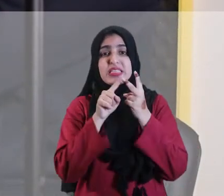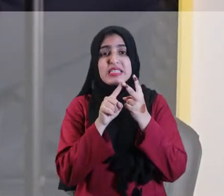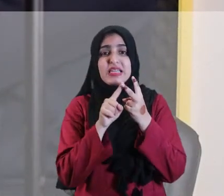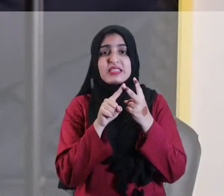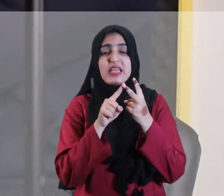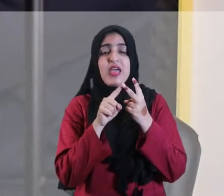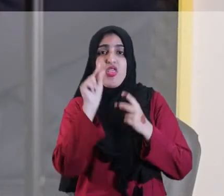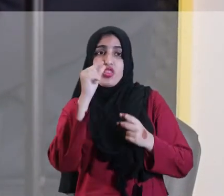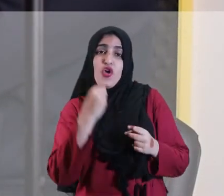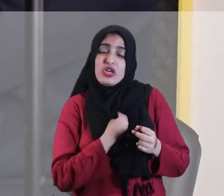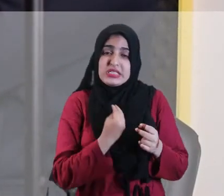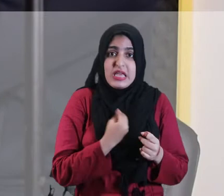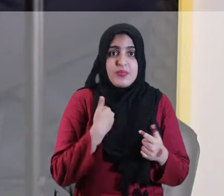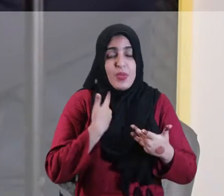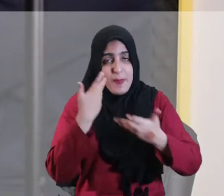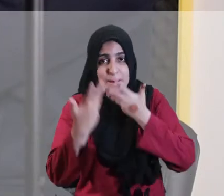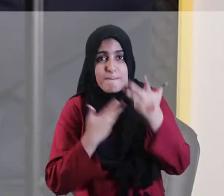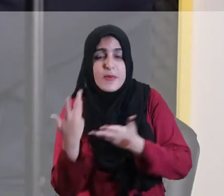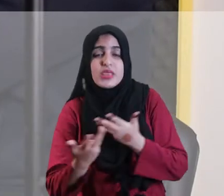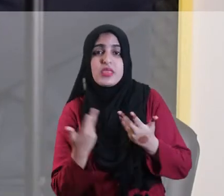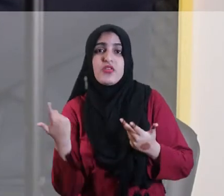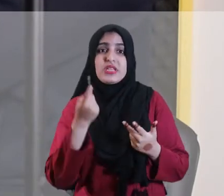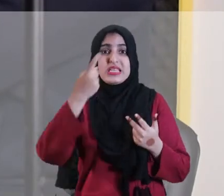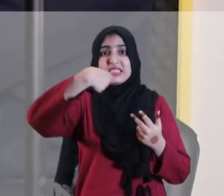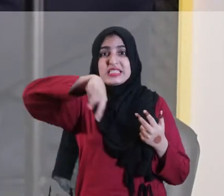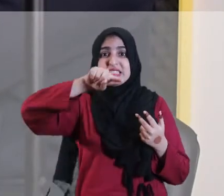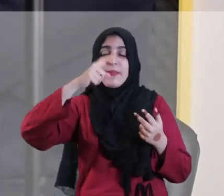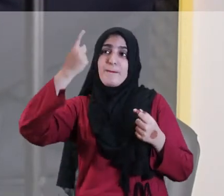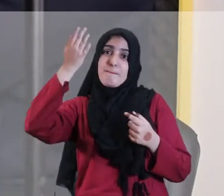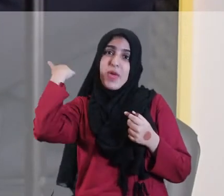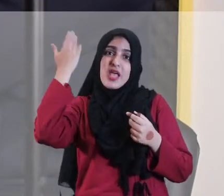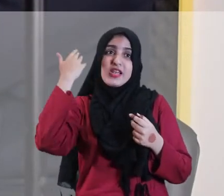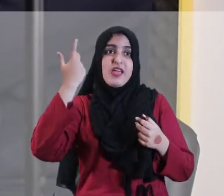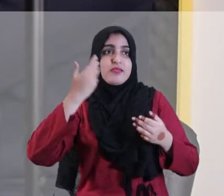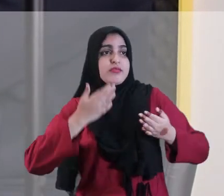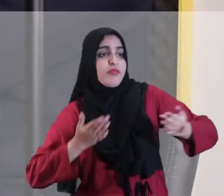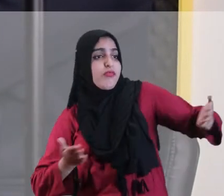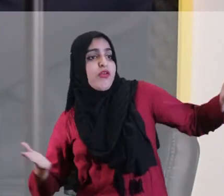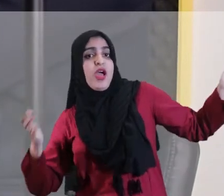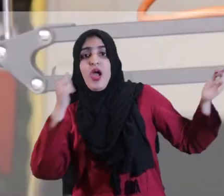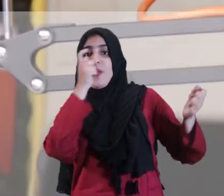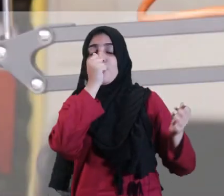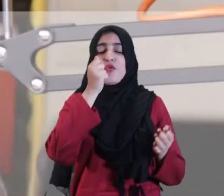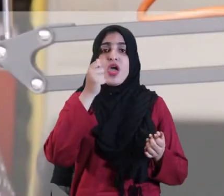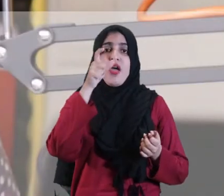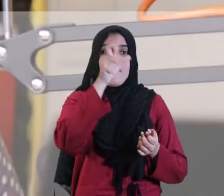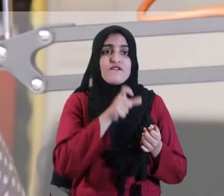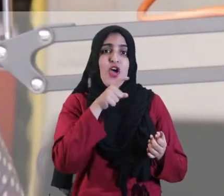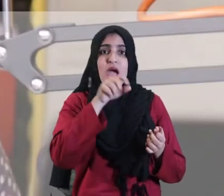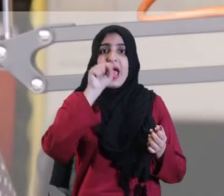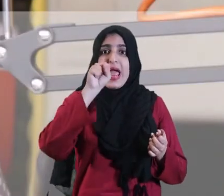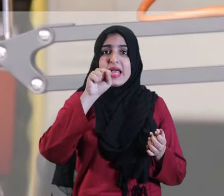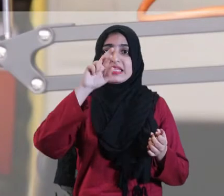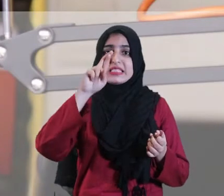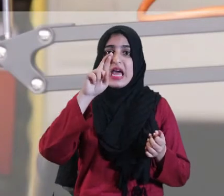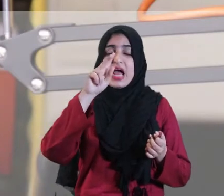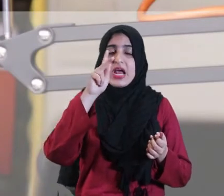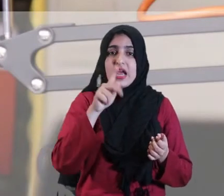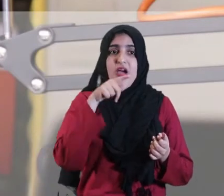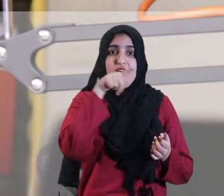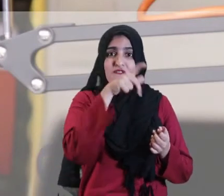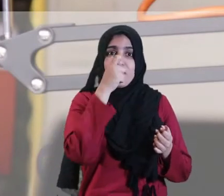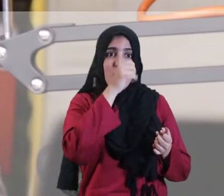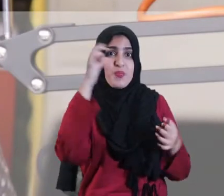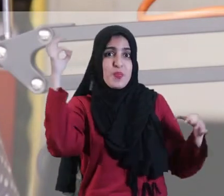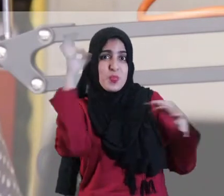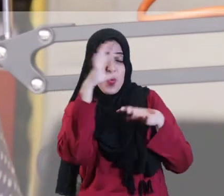जितने भी के जमाने में शाहरुख खान ने एक ठीक है ना ठीक है यह व्यक्ति तारों के साथ बेर इस दौरान